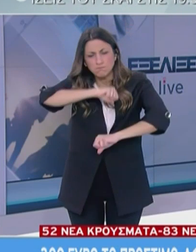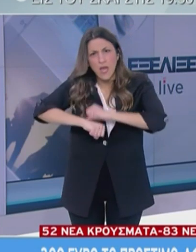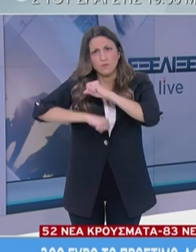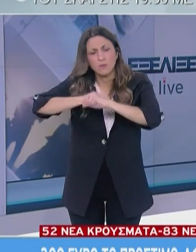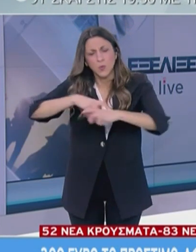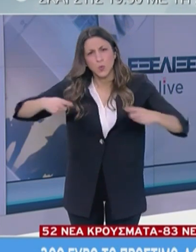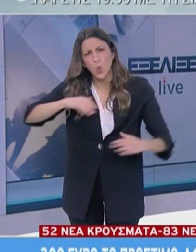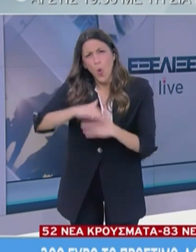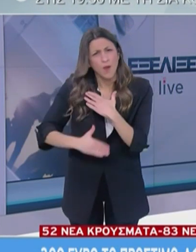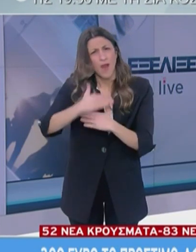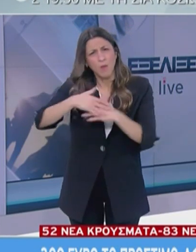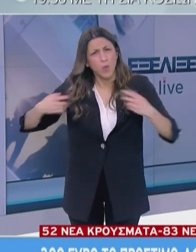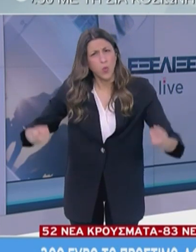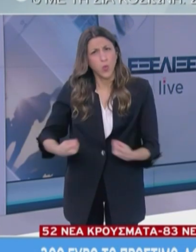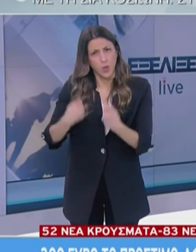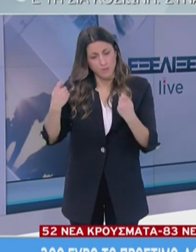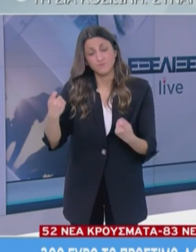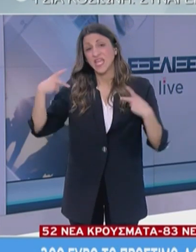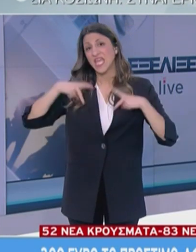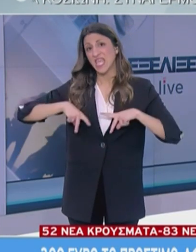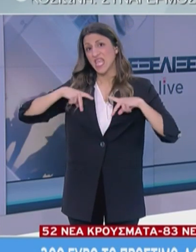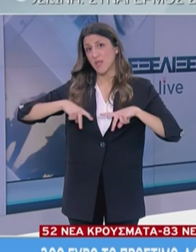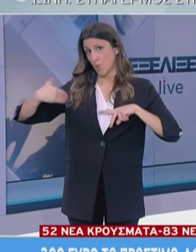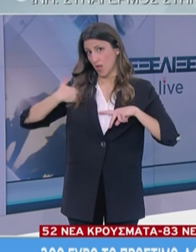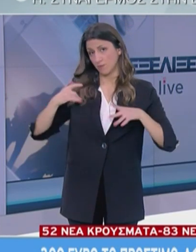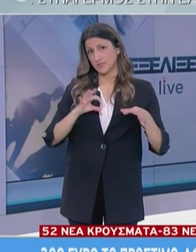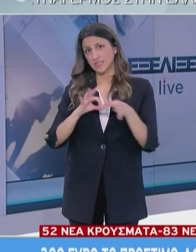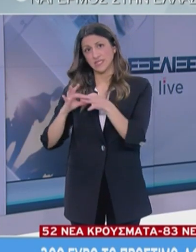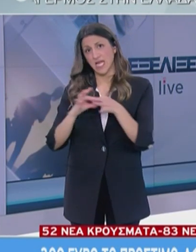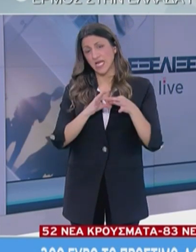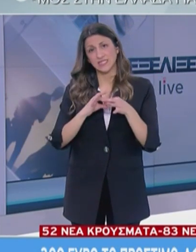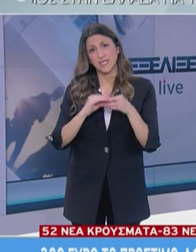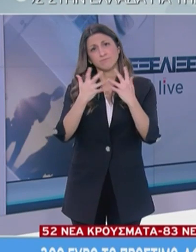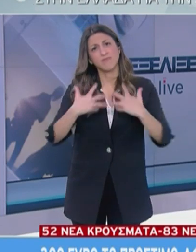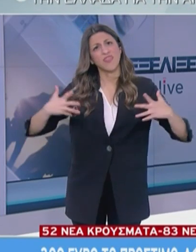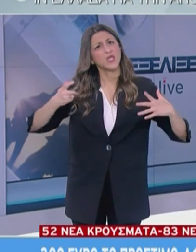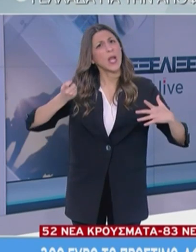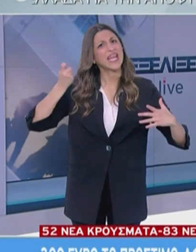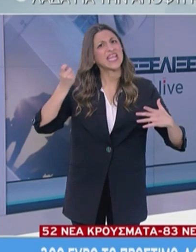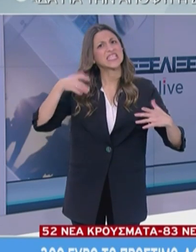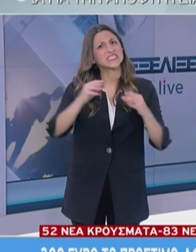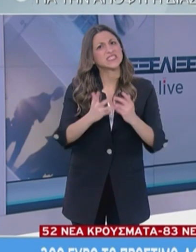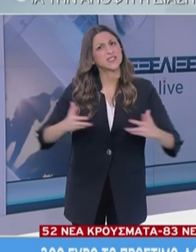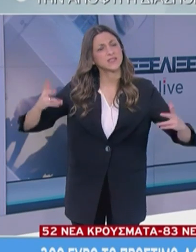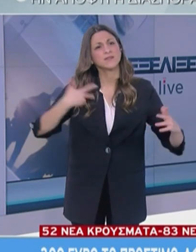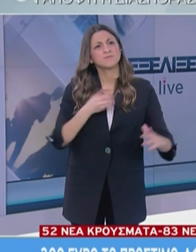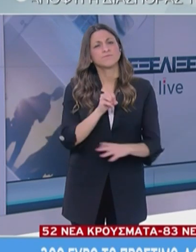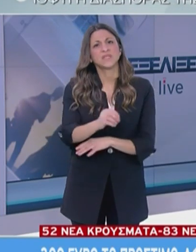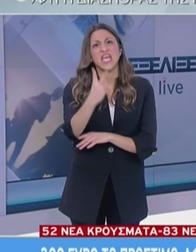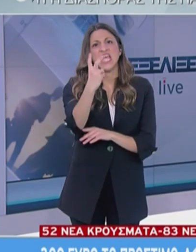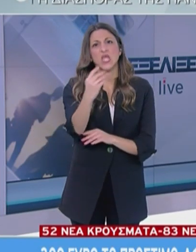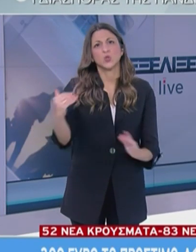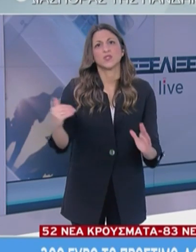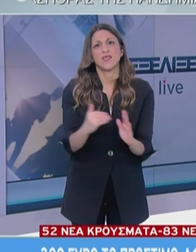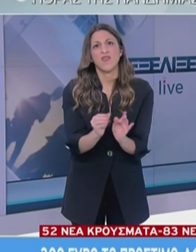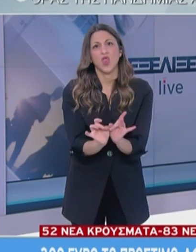του κορονοϊού, το Υπουργείο Πολιτισμού και Αθλητισμού σε συνεργασία με την Εθνική Λυρική Σκηνή προσφέρουν προς τους γιατρούς και νοσηλευτές του ΕΣΥ 20.000